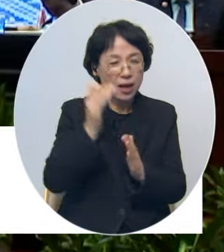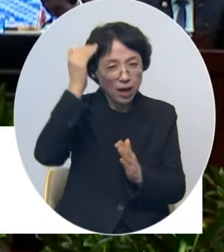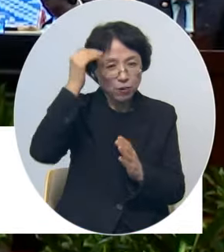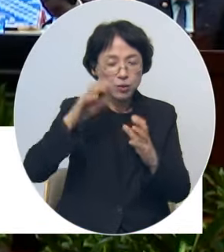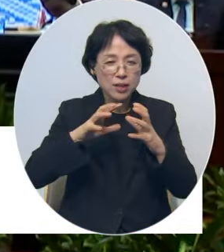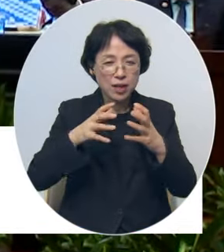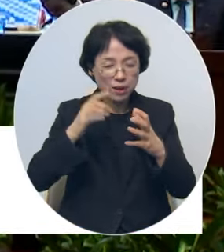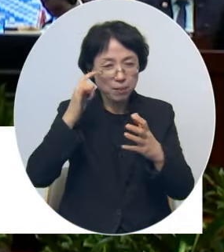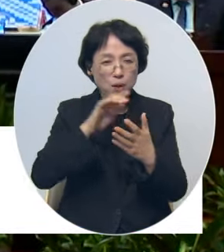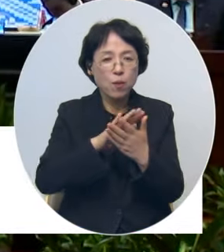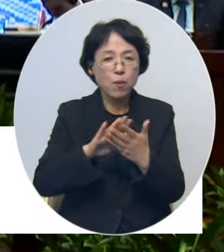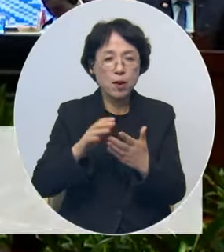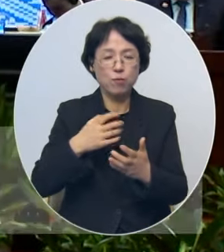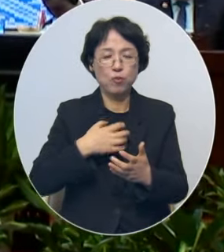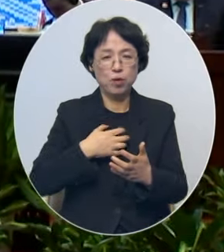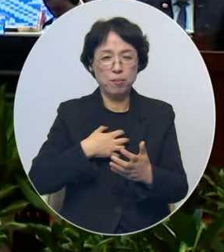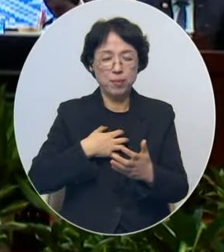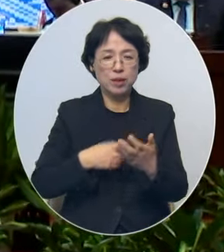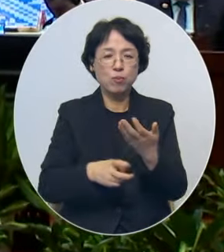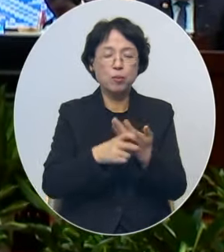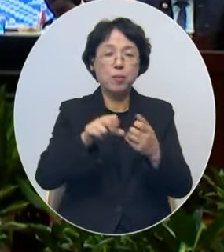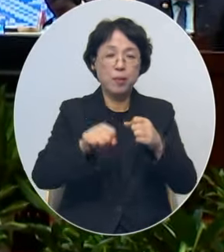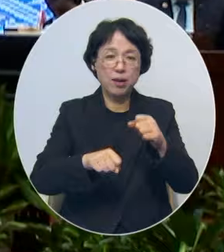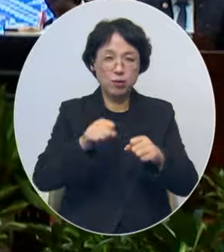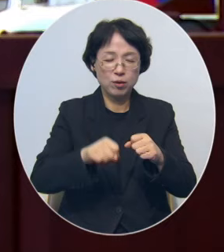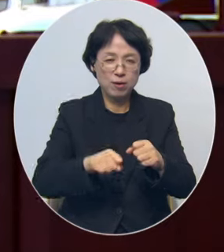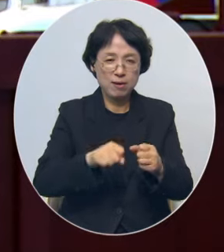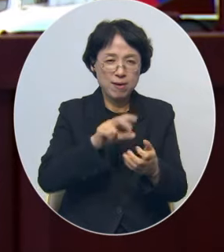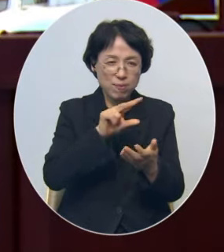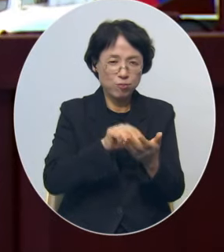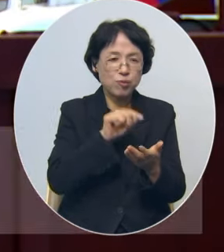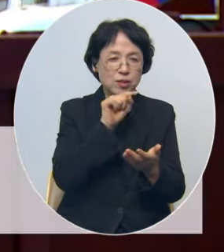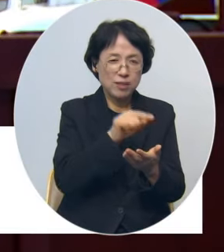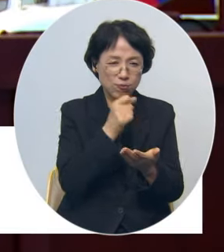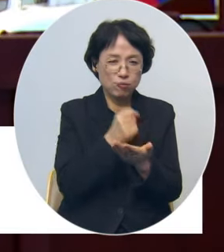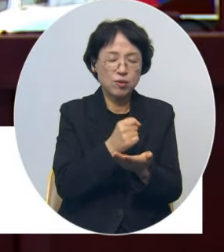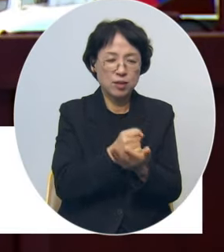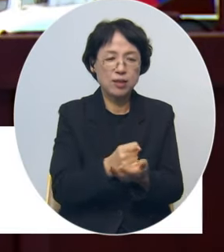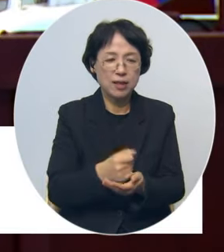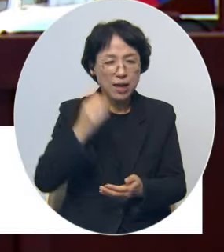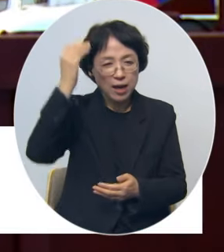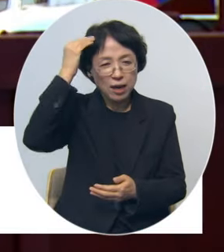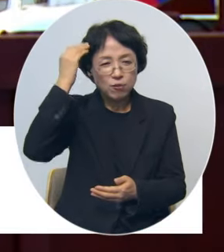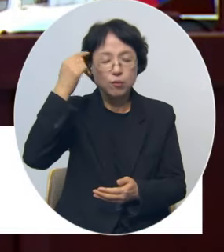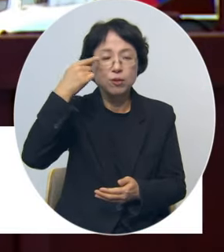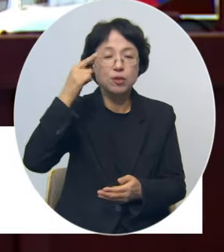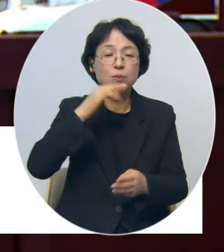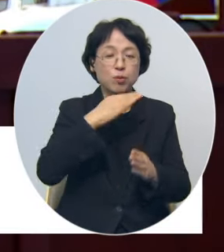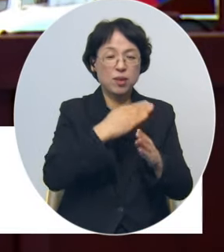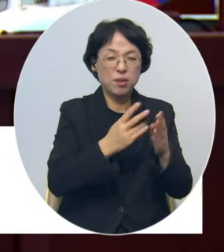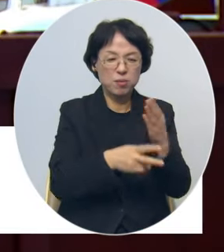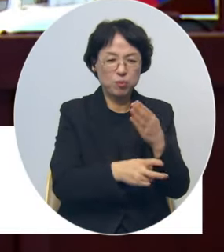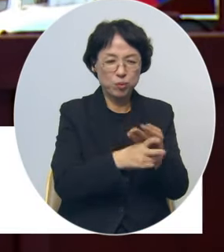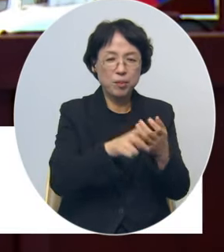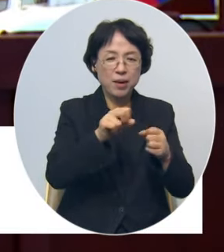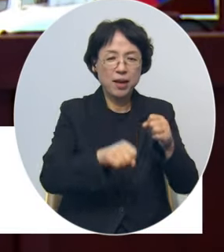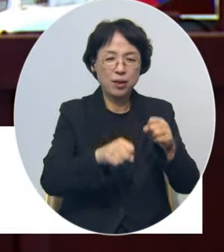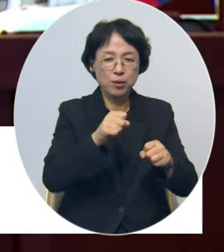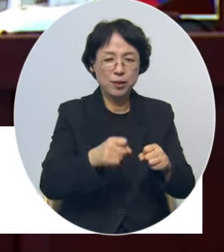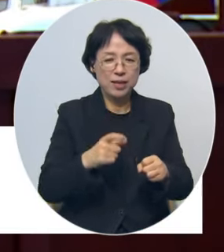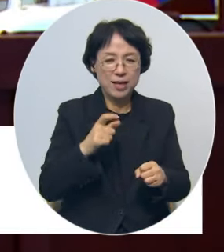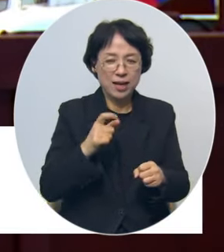불법 행위임을 강조하고이를 강력히 규탄했습니다 대한민국은 러시아와 북한의 불법 행위를